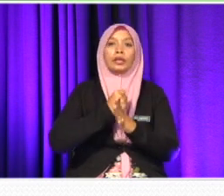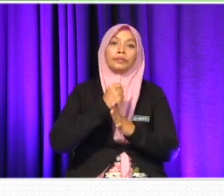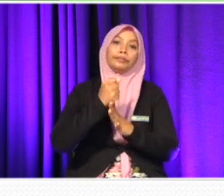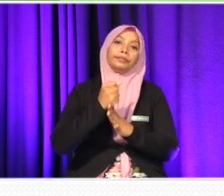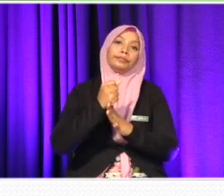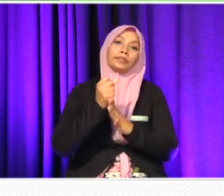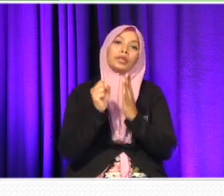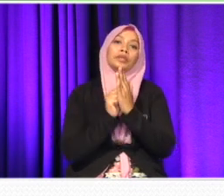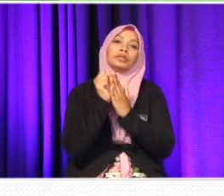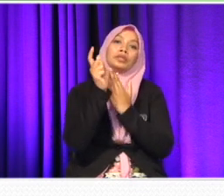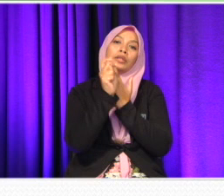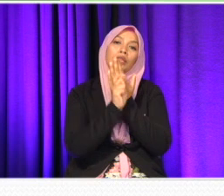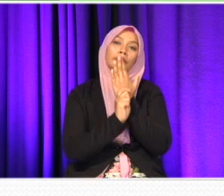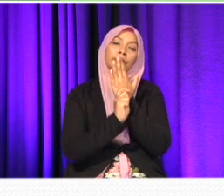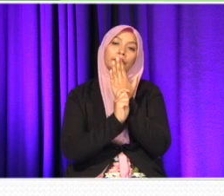kekurangan